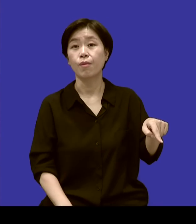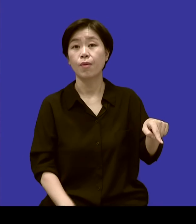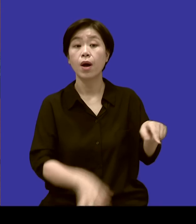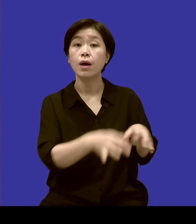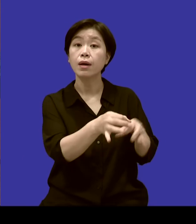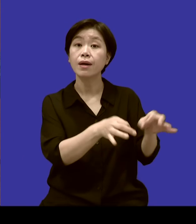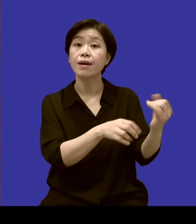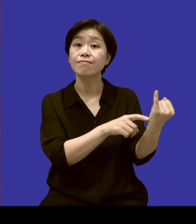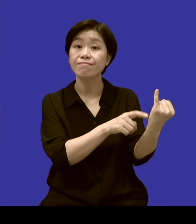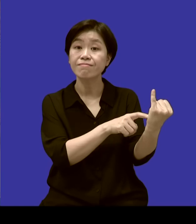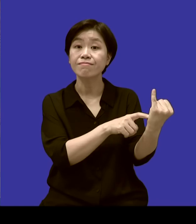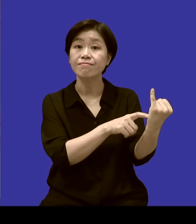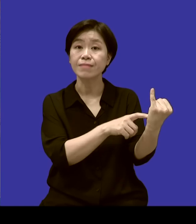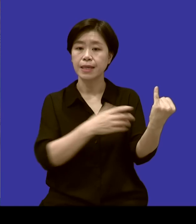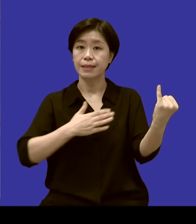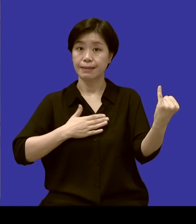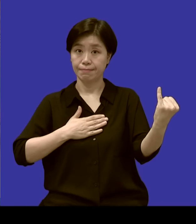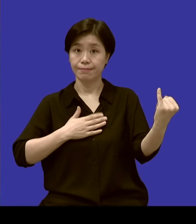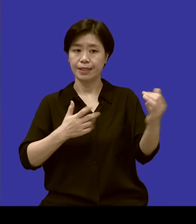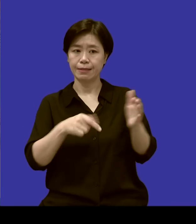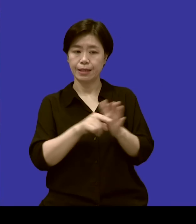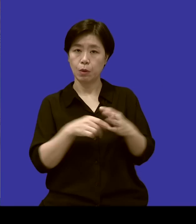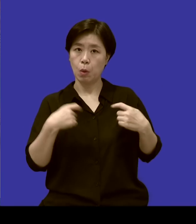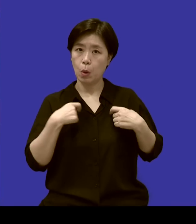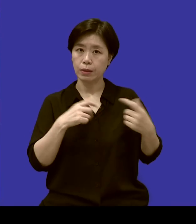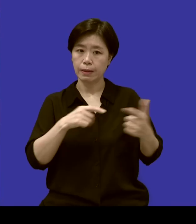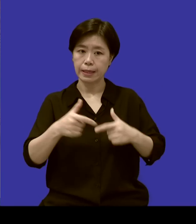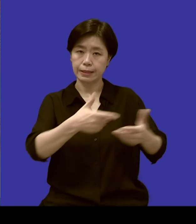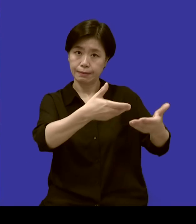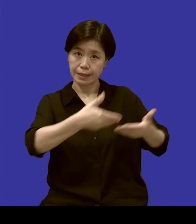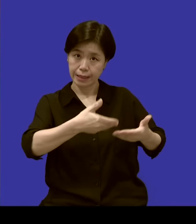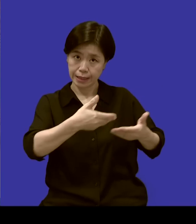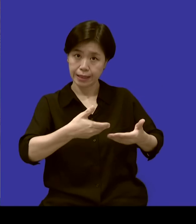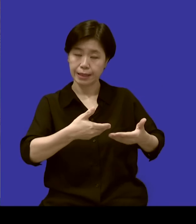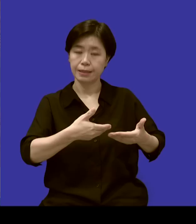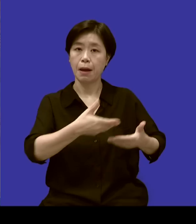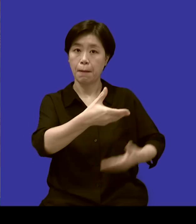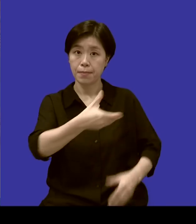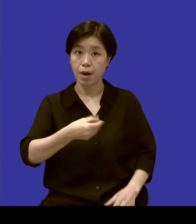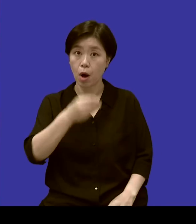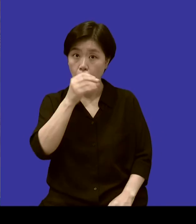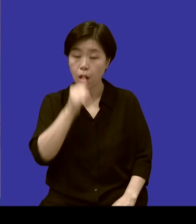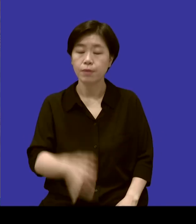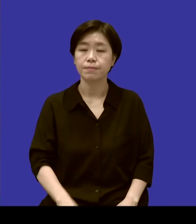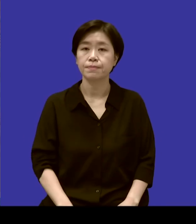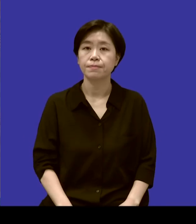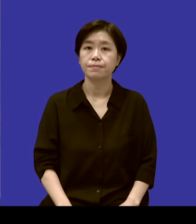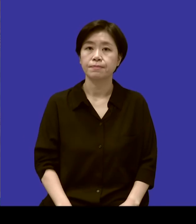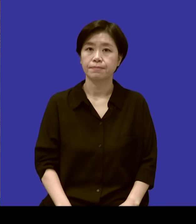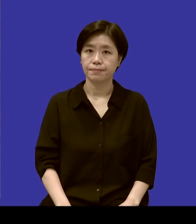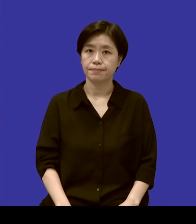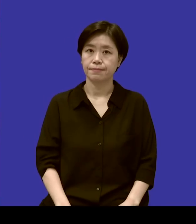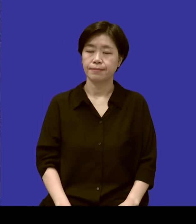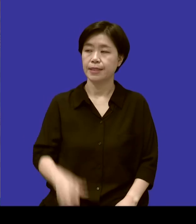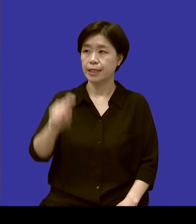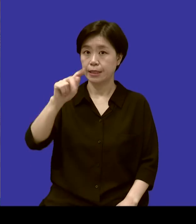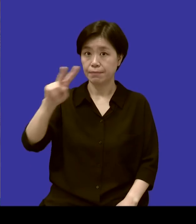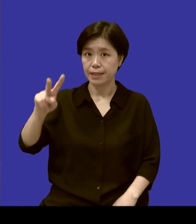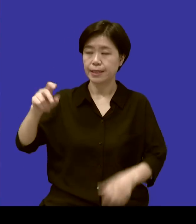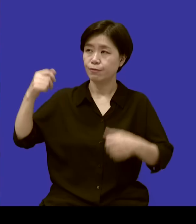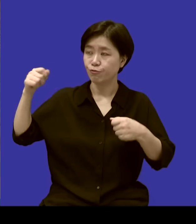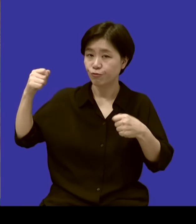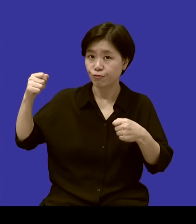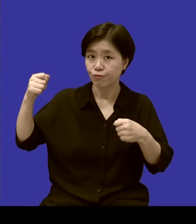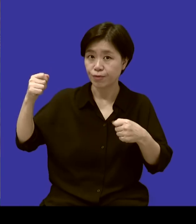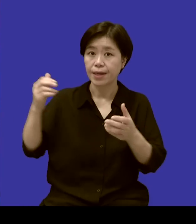매니저 하시는 분들이 저에게 너무 친절하게 해주셔서 디자인 부틱에서 옷을 받아다가 촬영하고 또 이제